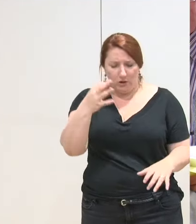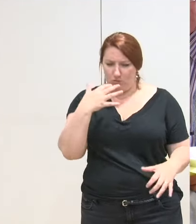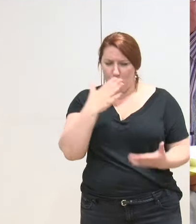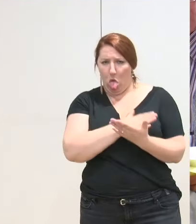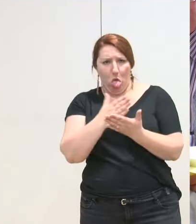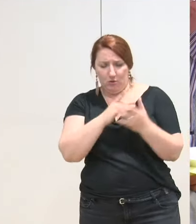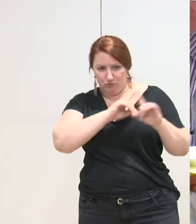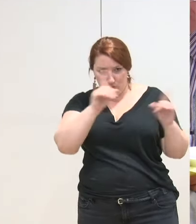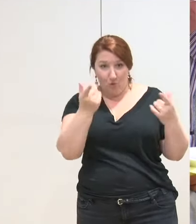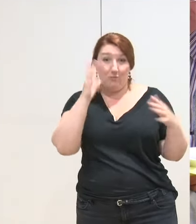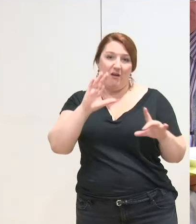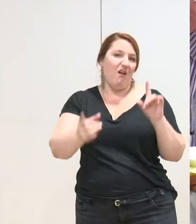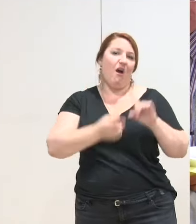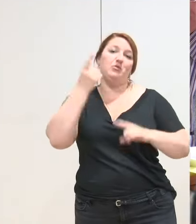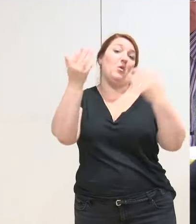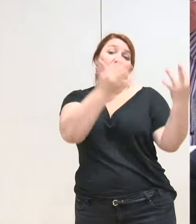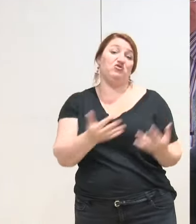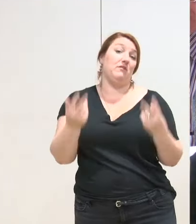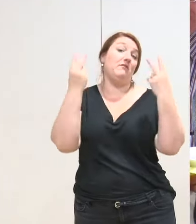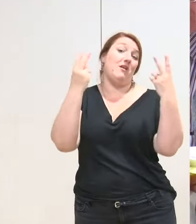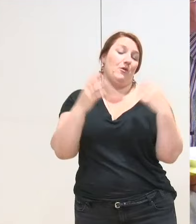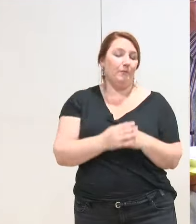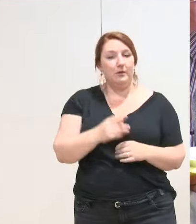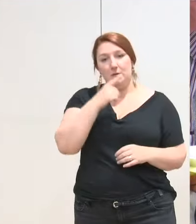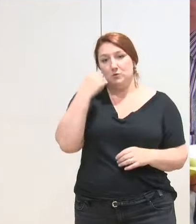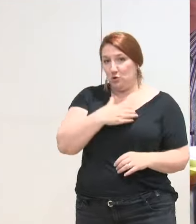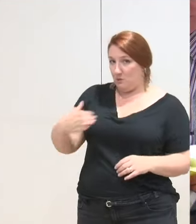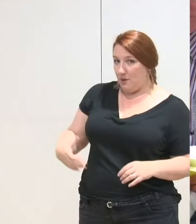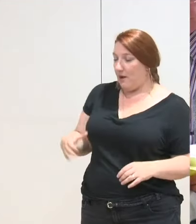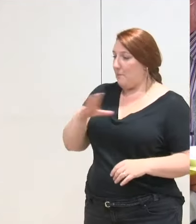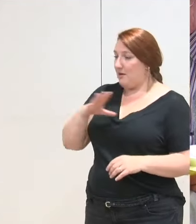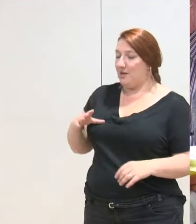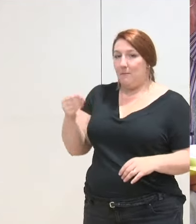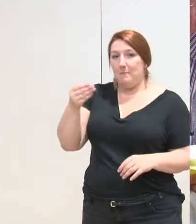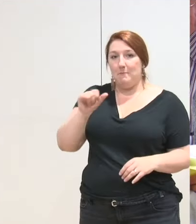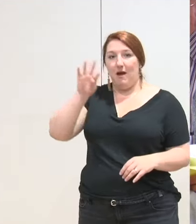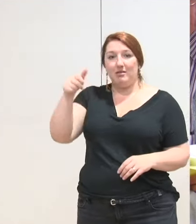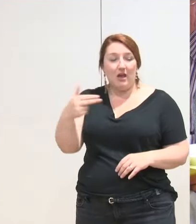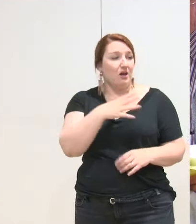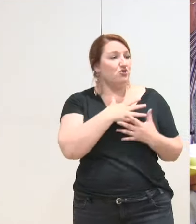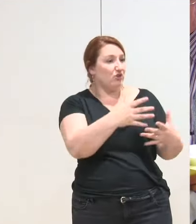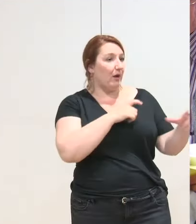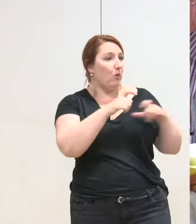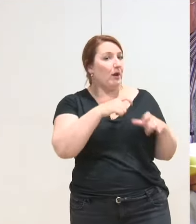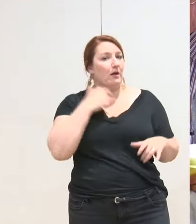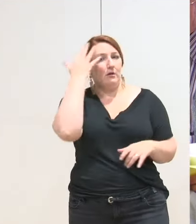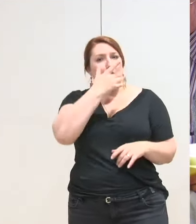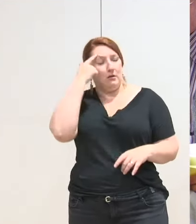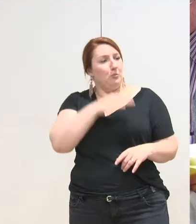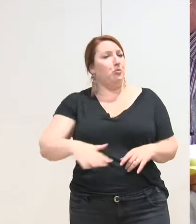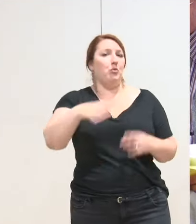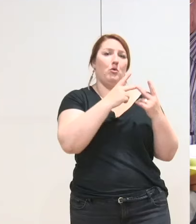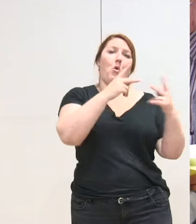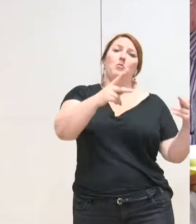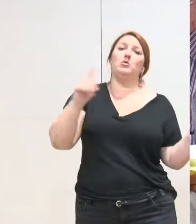confiance aux chiffres Monsieur le Maire madame Martin mes chers collègues nous sommes inquiets pour notre commune et c'est bien légitime vous avez